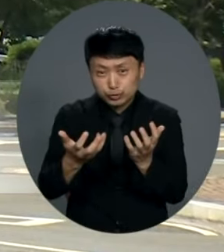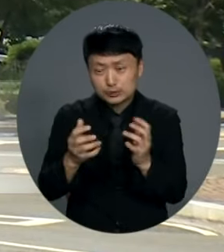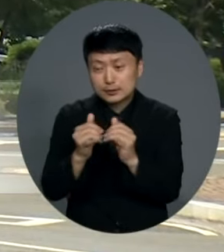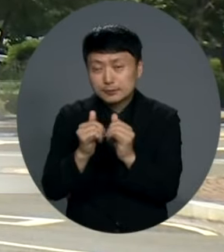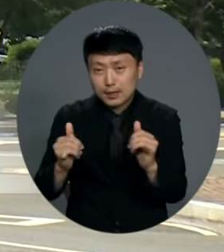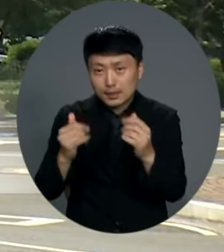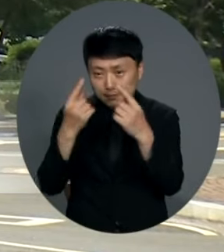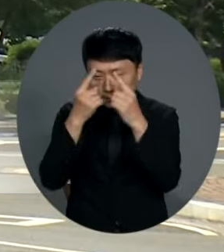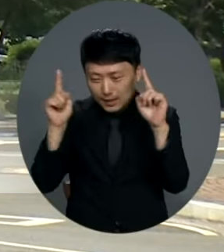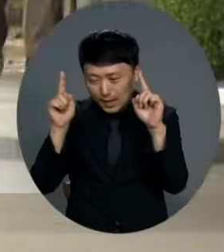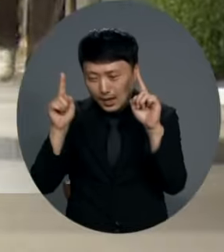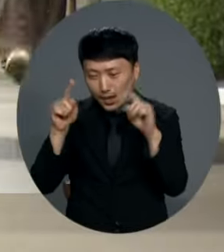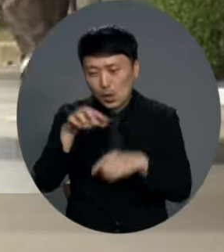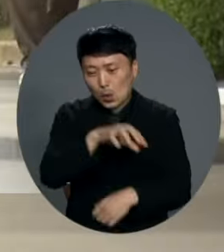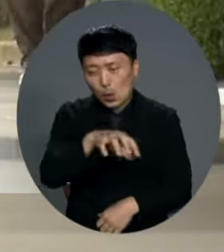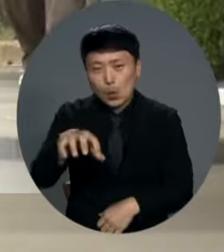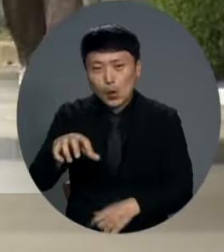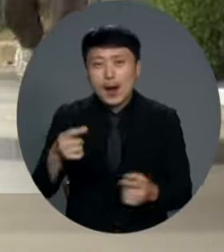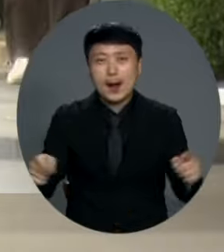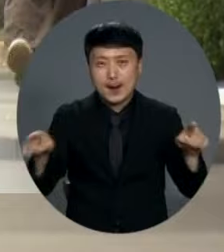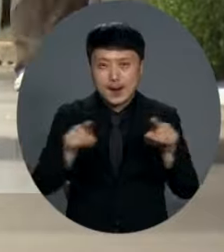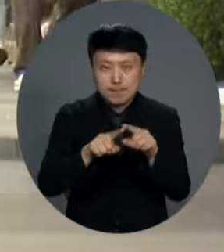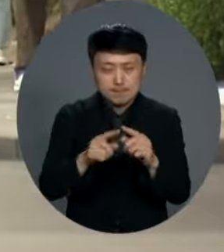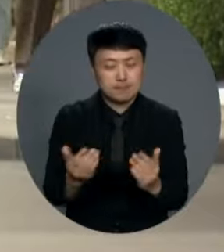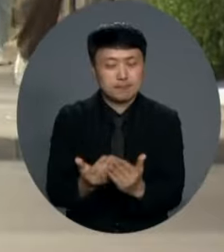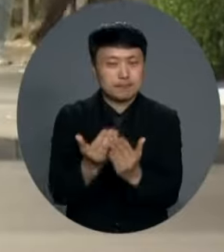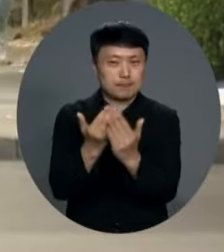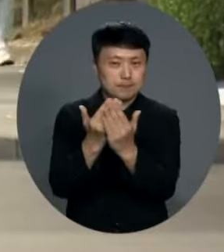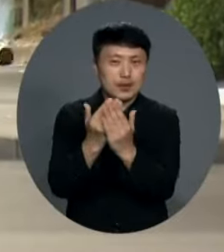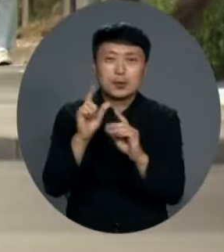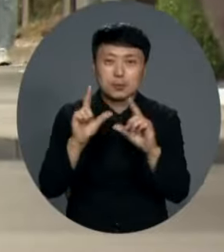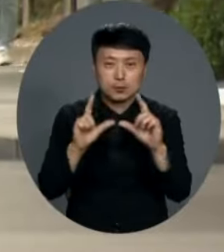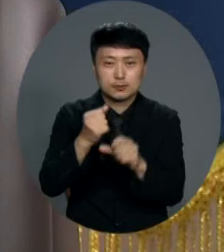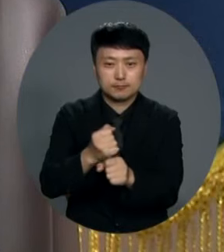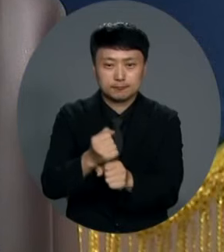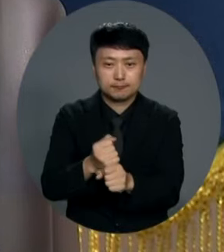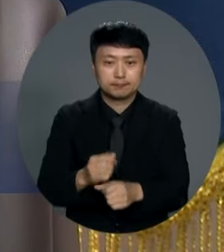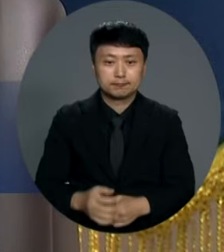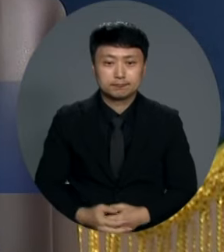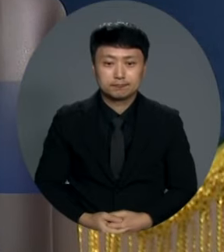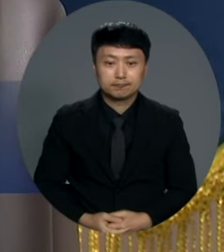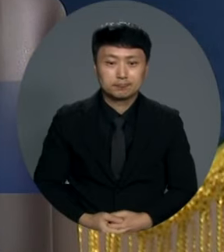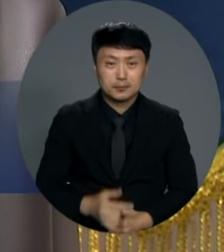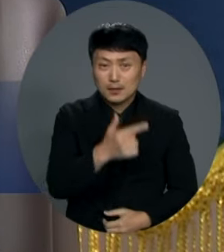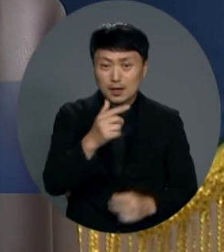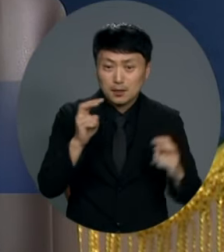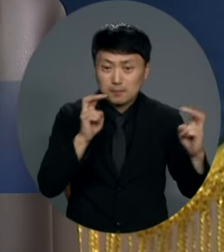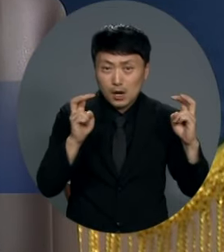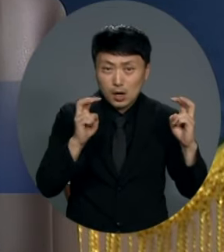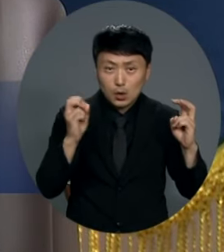그리고 대학이 함께하는 협력 모델을 만들어갈 계획입니다. 그 기업 혁신 파크에는 대기업들과